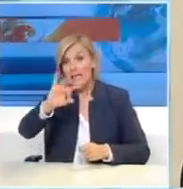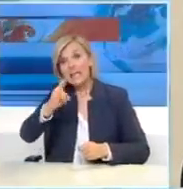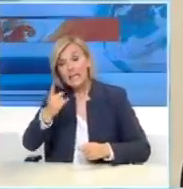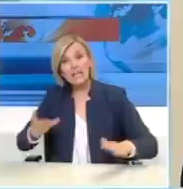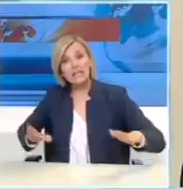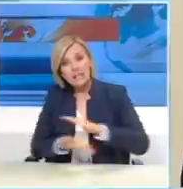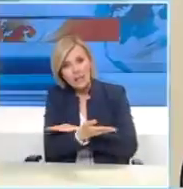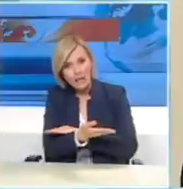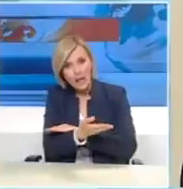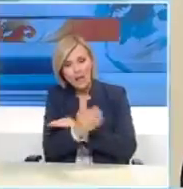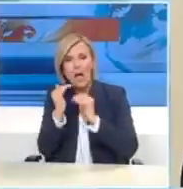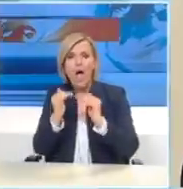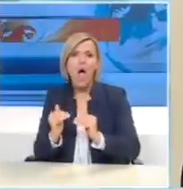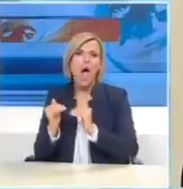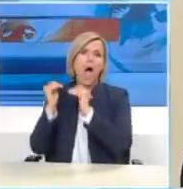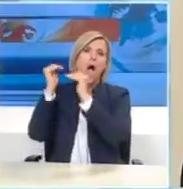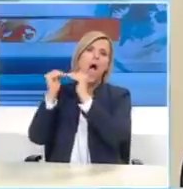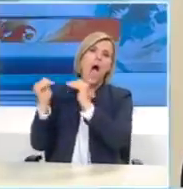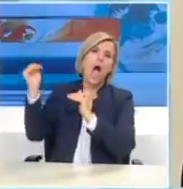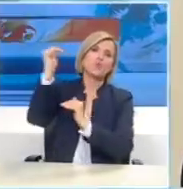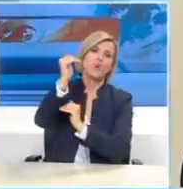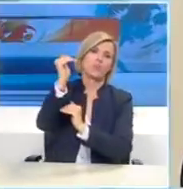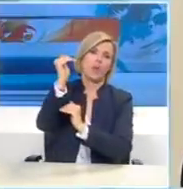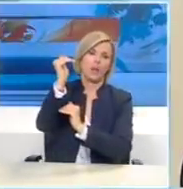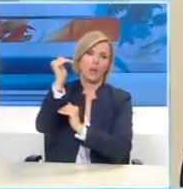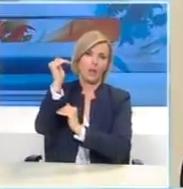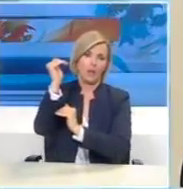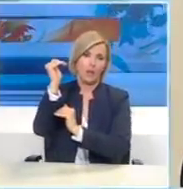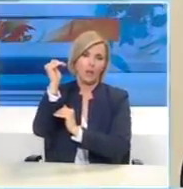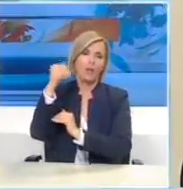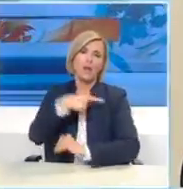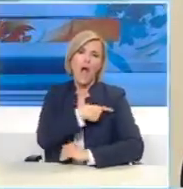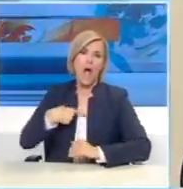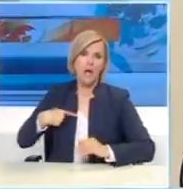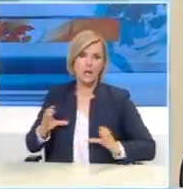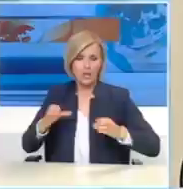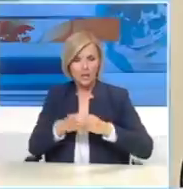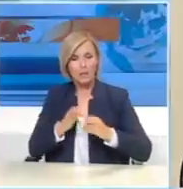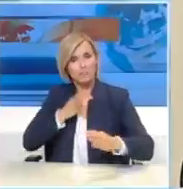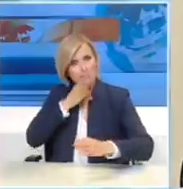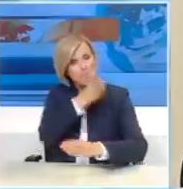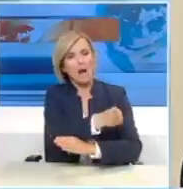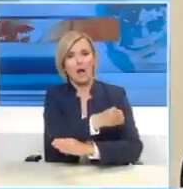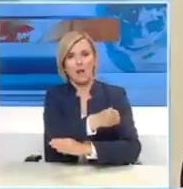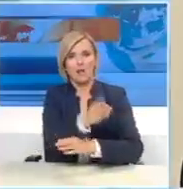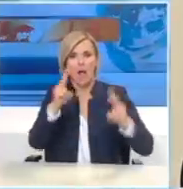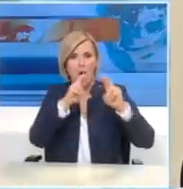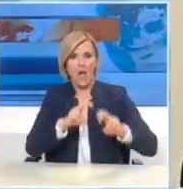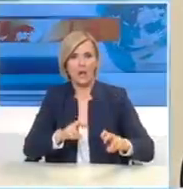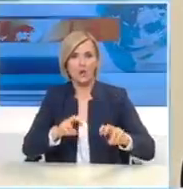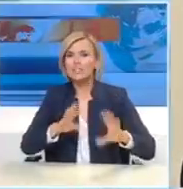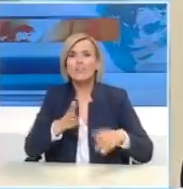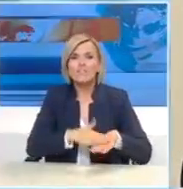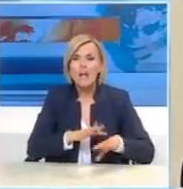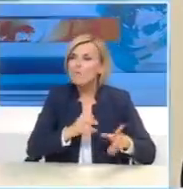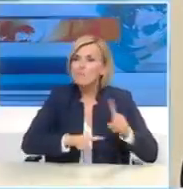καταγγελία, ανώτερες αρχές από τις διοικήσεις των νοσοκομείων, όπως είπα πριν η Αρχή Διαφάνειας, παρεμβαίνει προκειμένου να